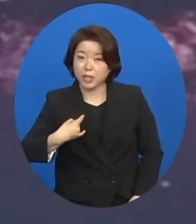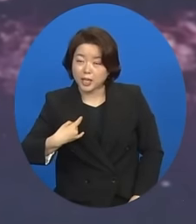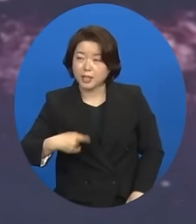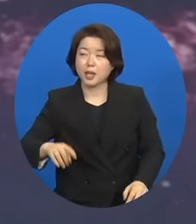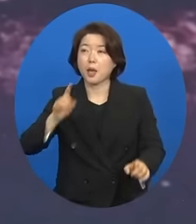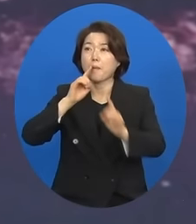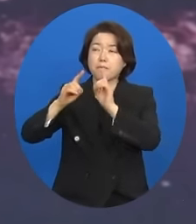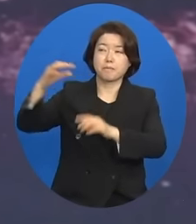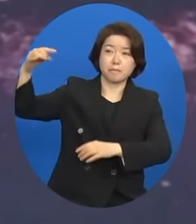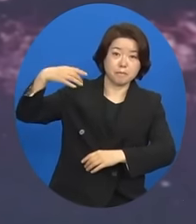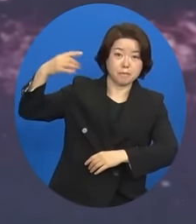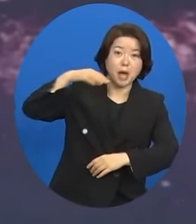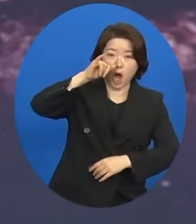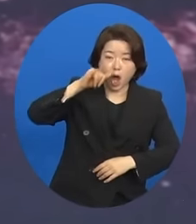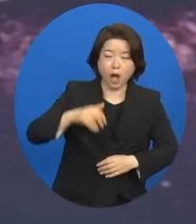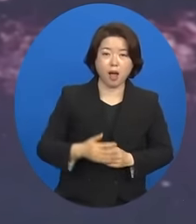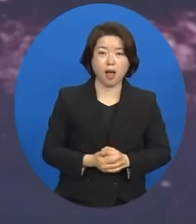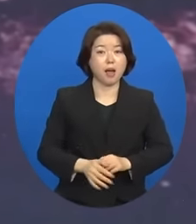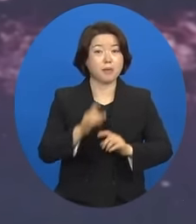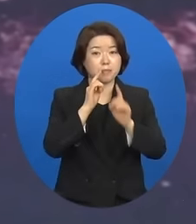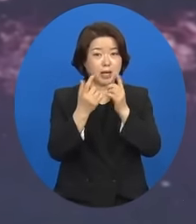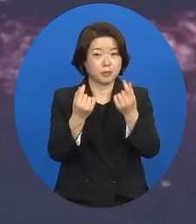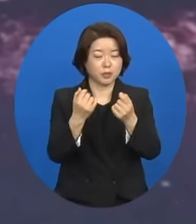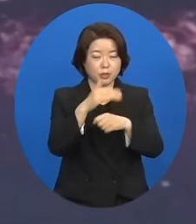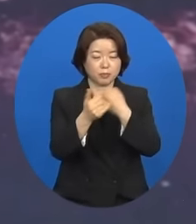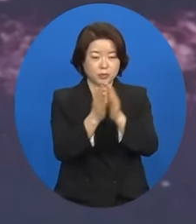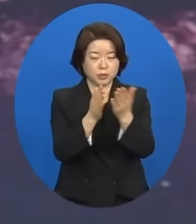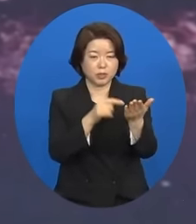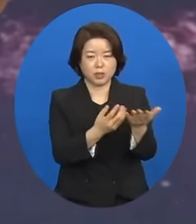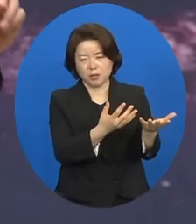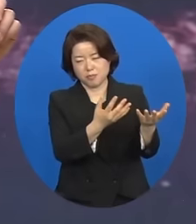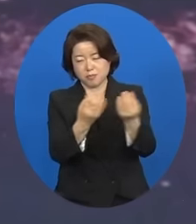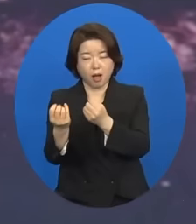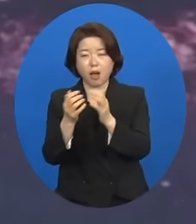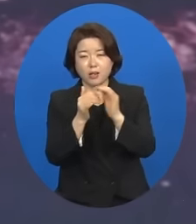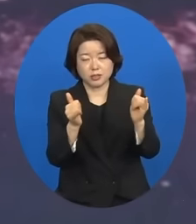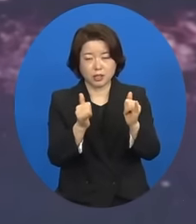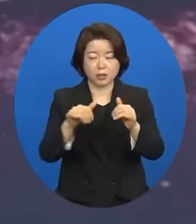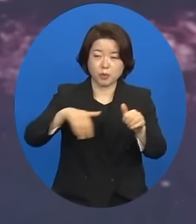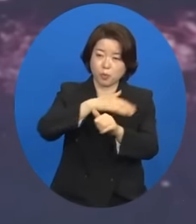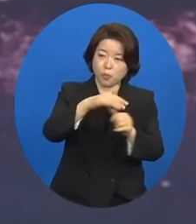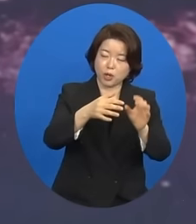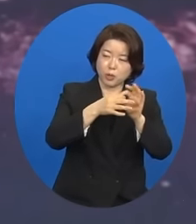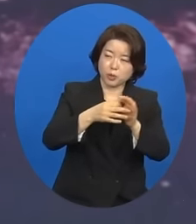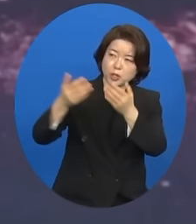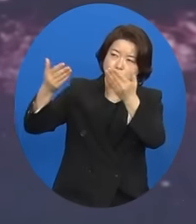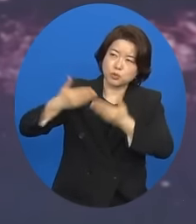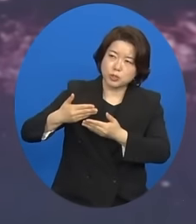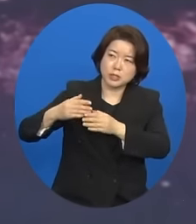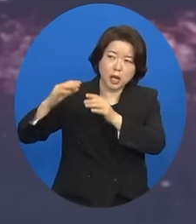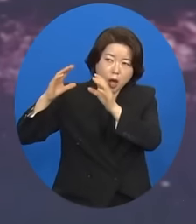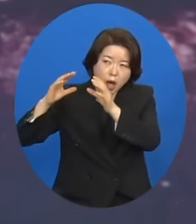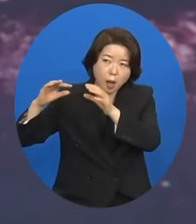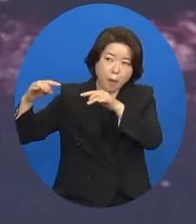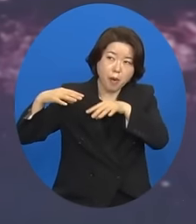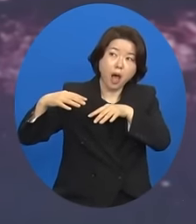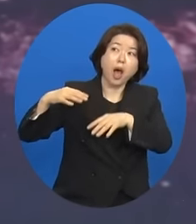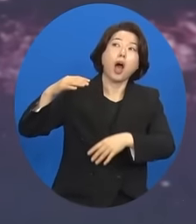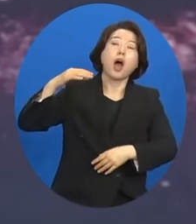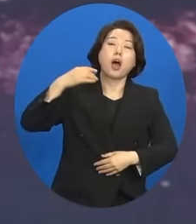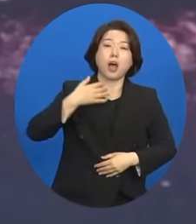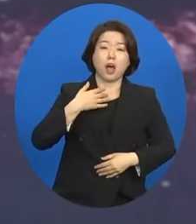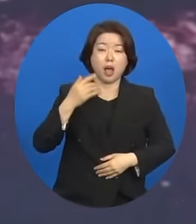말씀을 하시는 거예요 말씀드린 대로 성경에 많은 인물들이 환경을 통해서 주시는 메시지를 듣게 됩니다